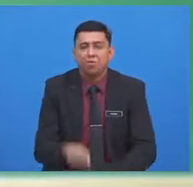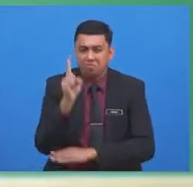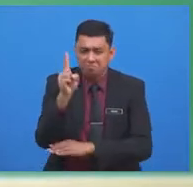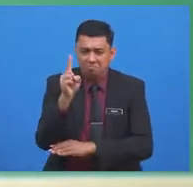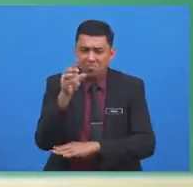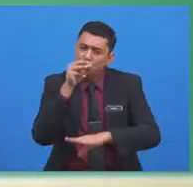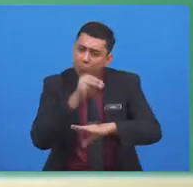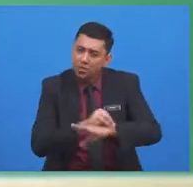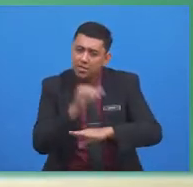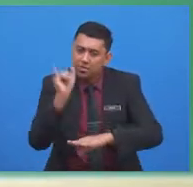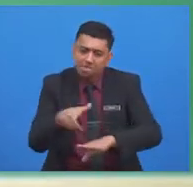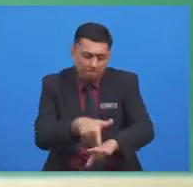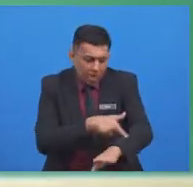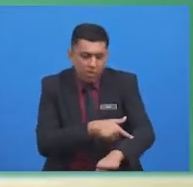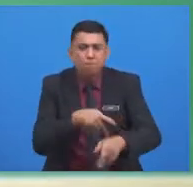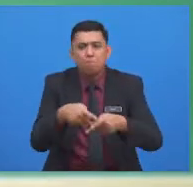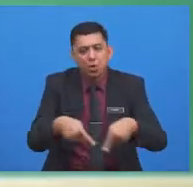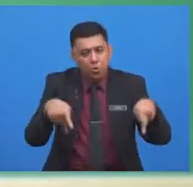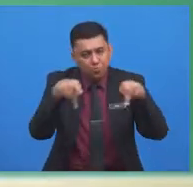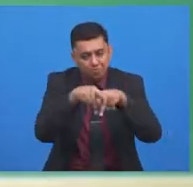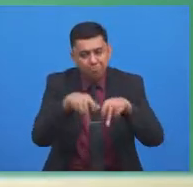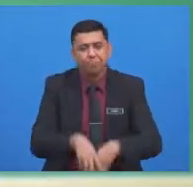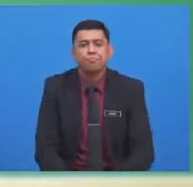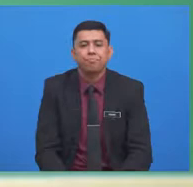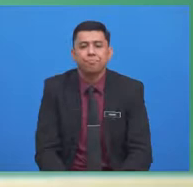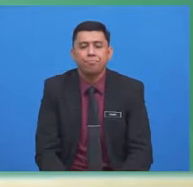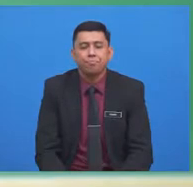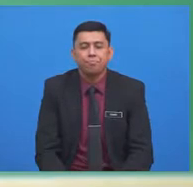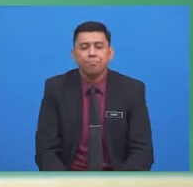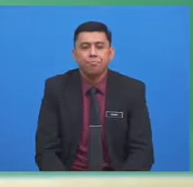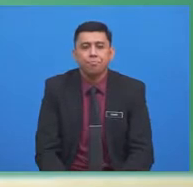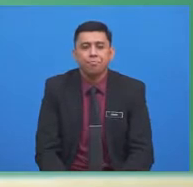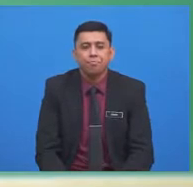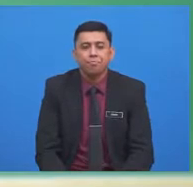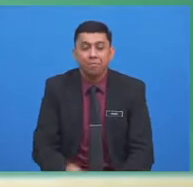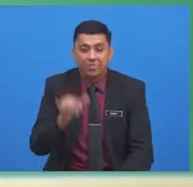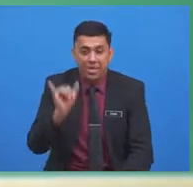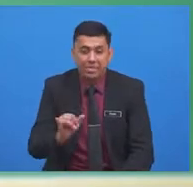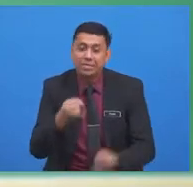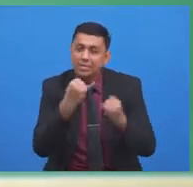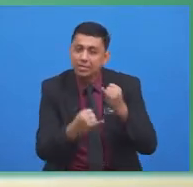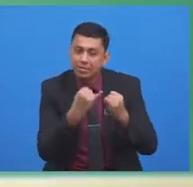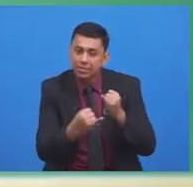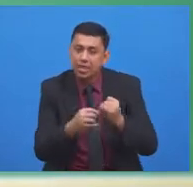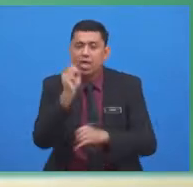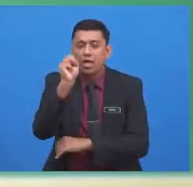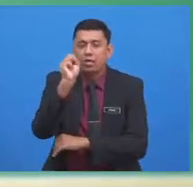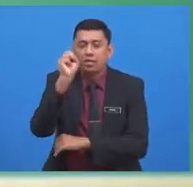jangka masa yang panjang diperlukan. Dan faktor yang terakhir ialah